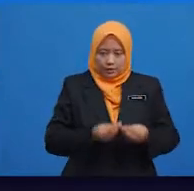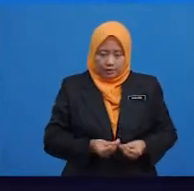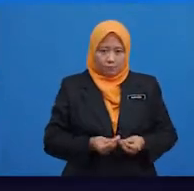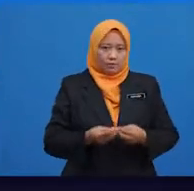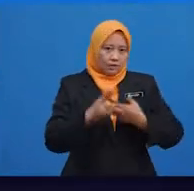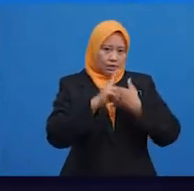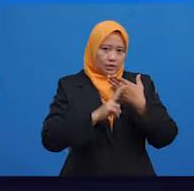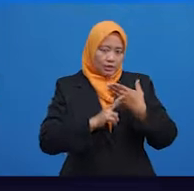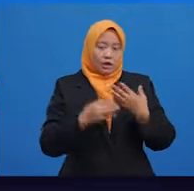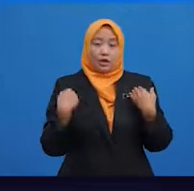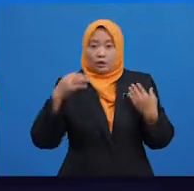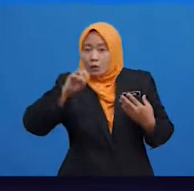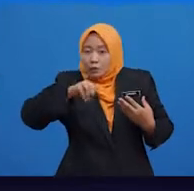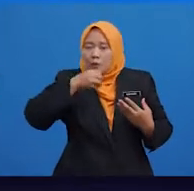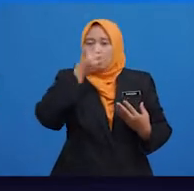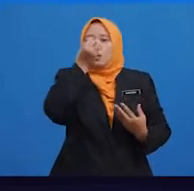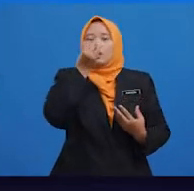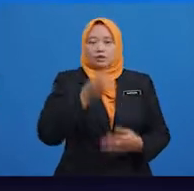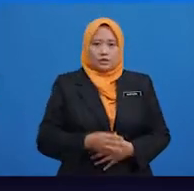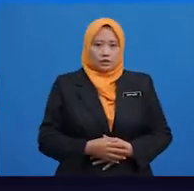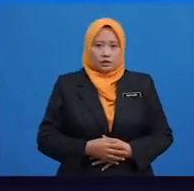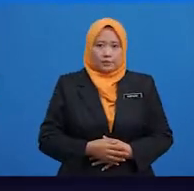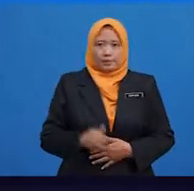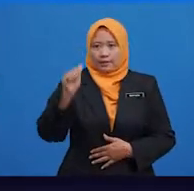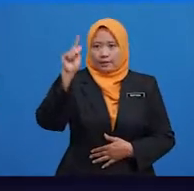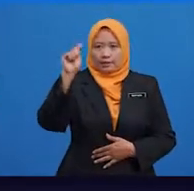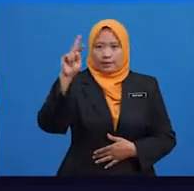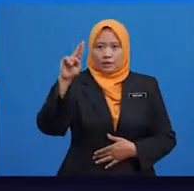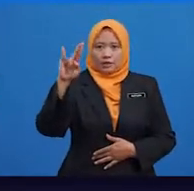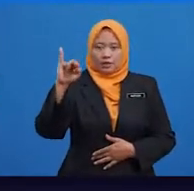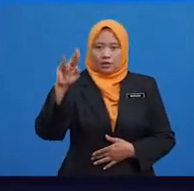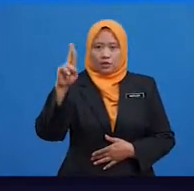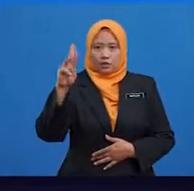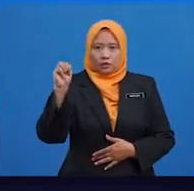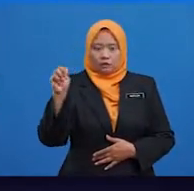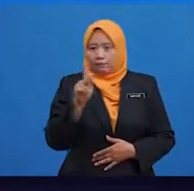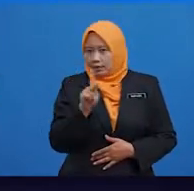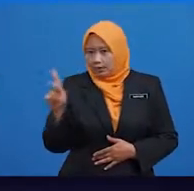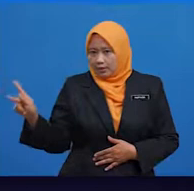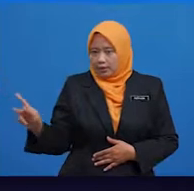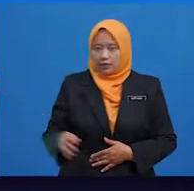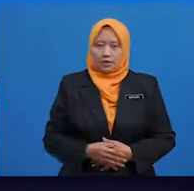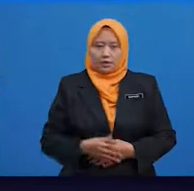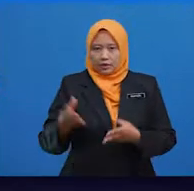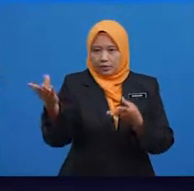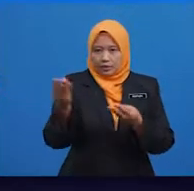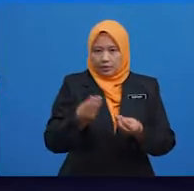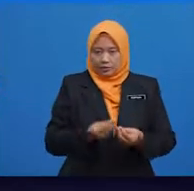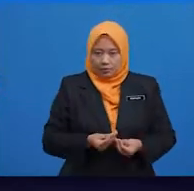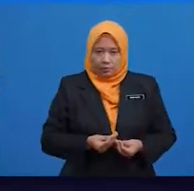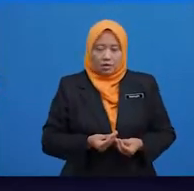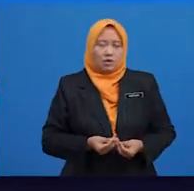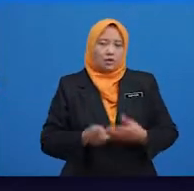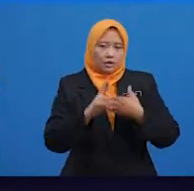dari paru-paru. Atrium kanan pula merupakan ruang penerima darah kurang